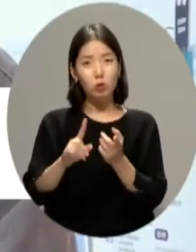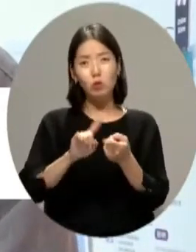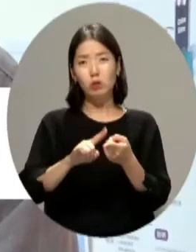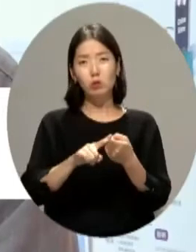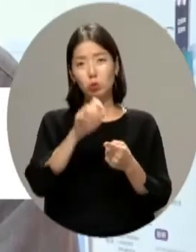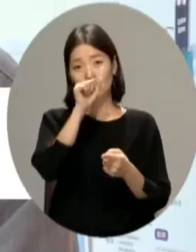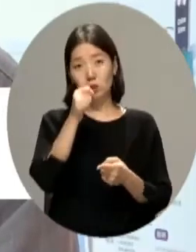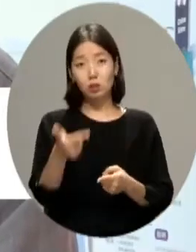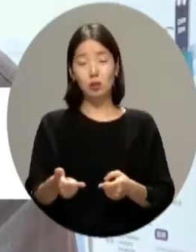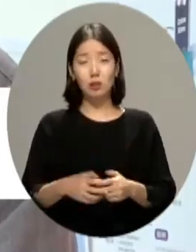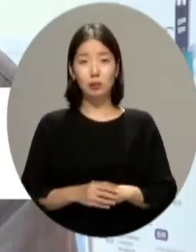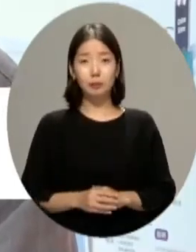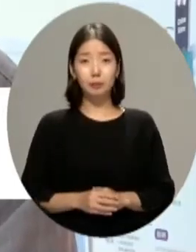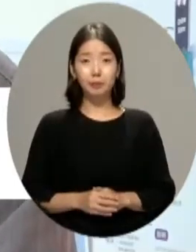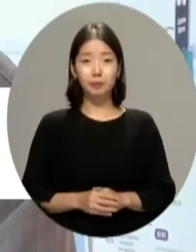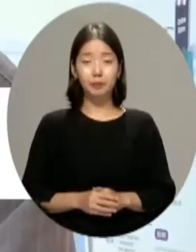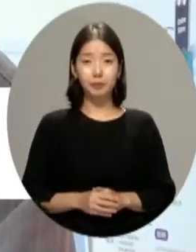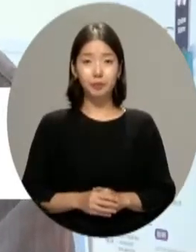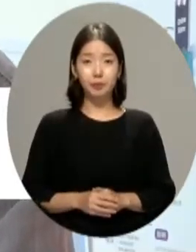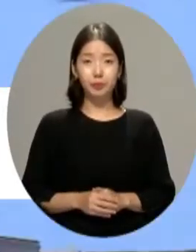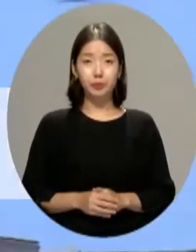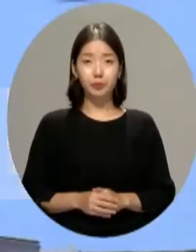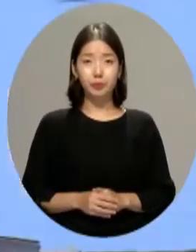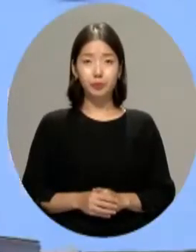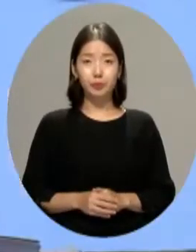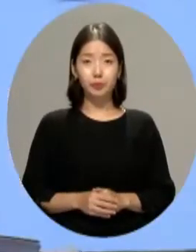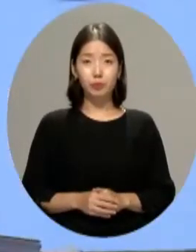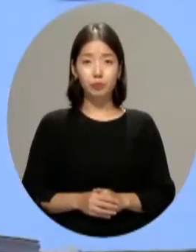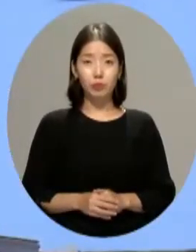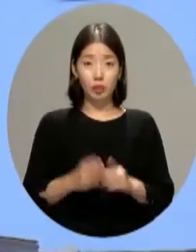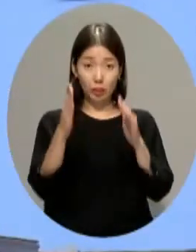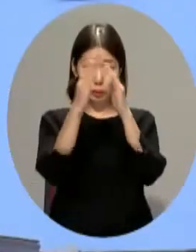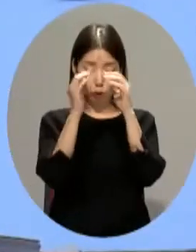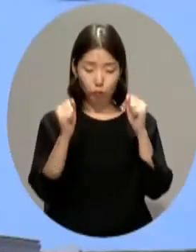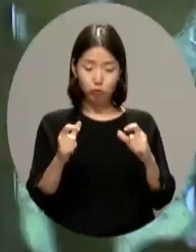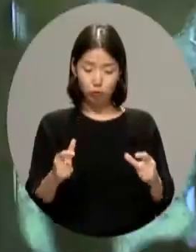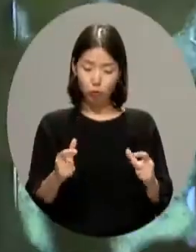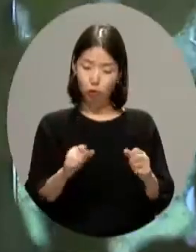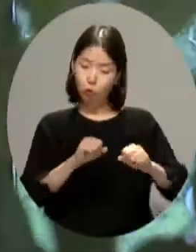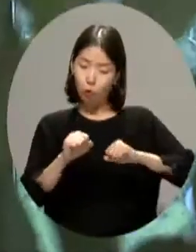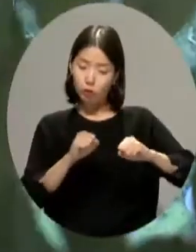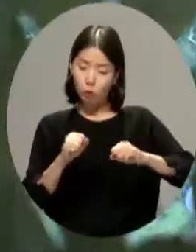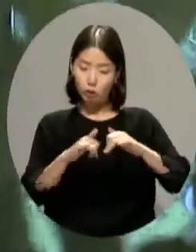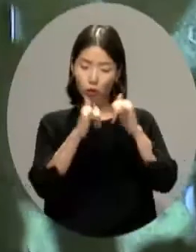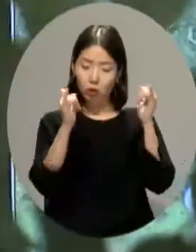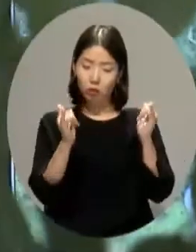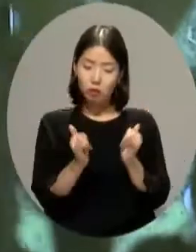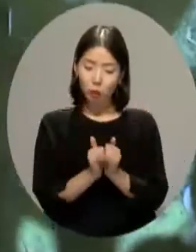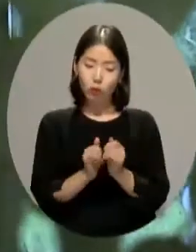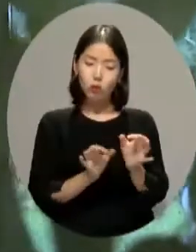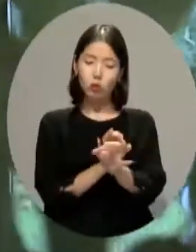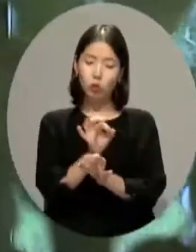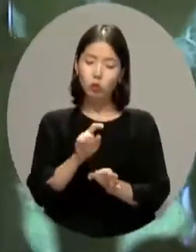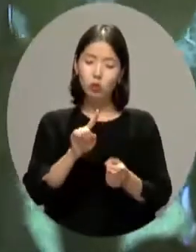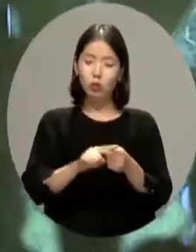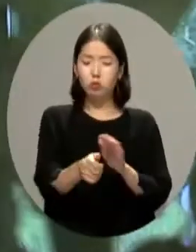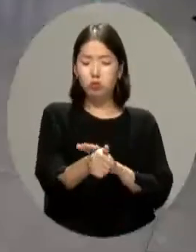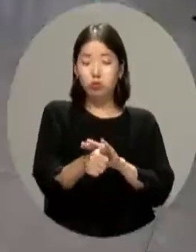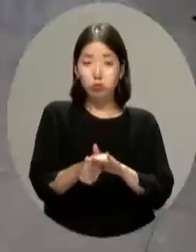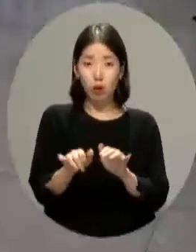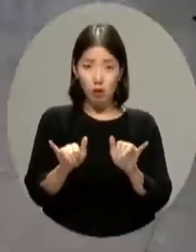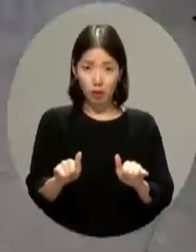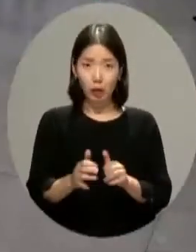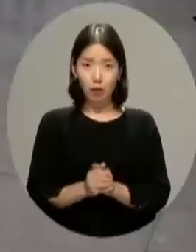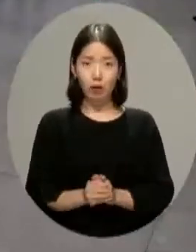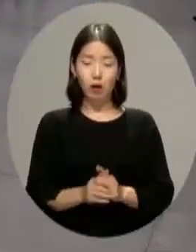맞지 않는 얘기가 아닌가 이렇게 생각하고요. 전북에서 꽃 피우고 있는 사회적 경제가 움츠러드는 것은 아닌지